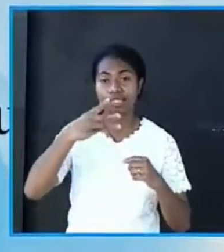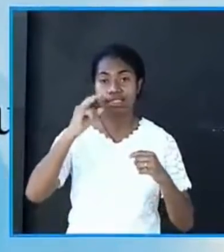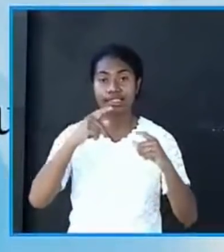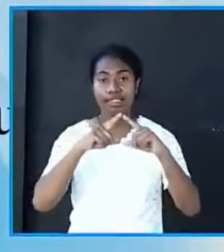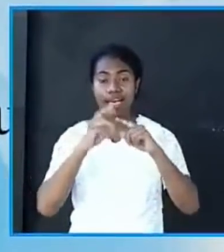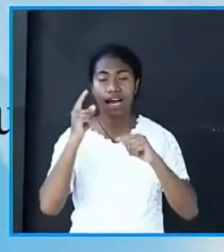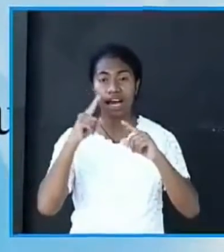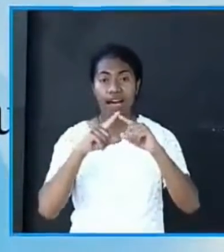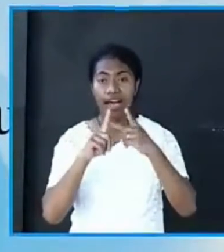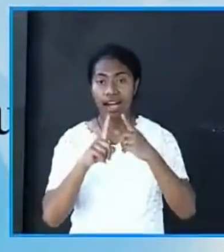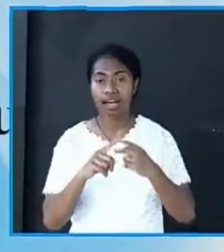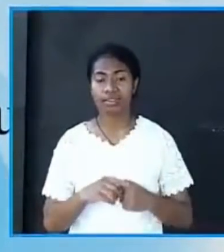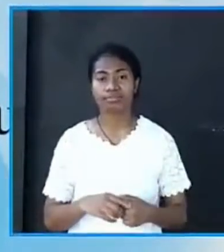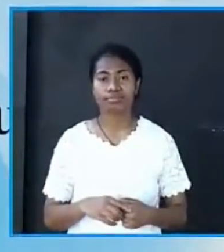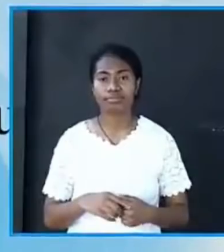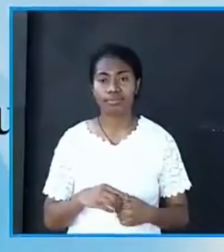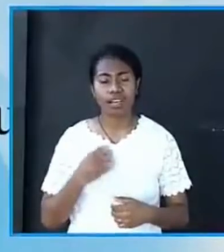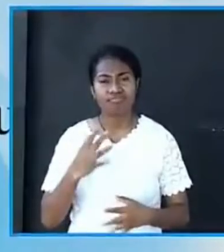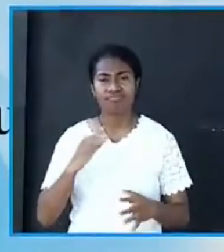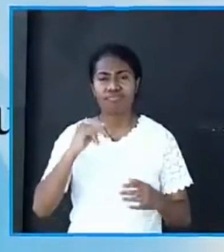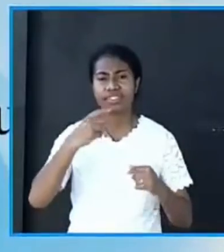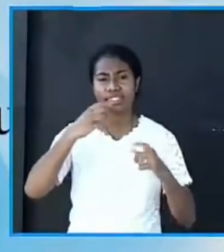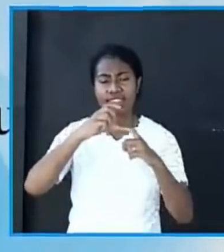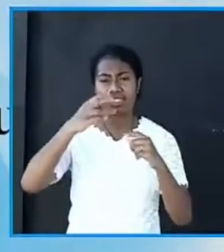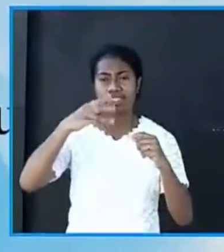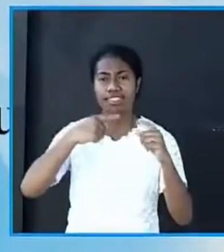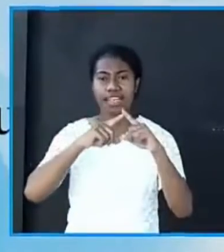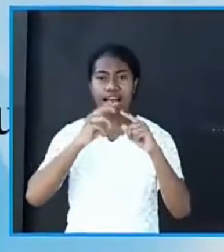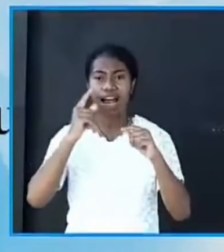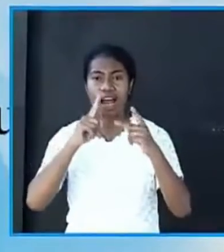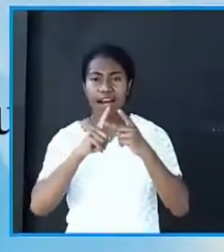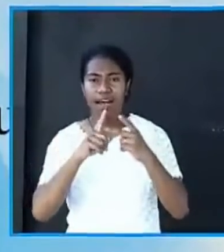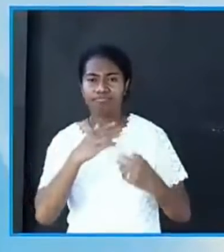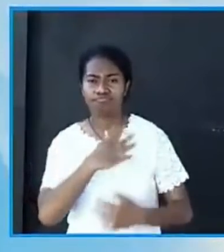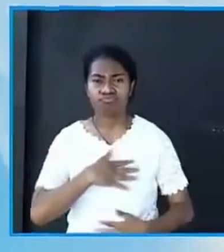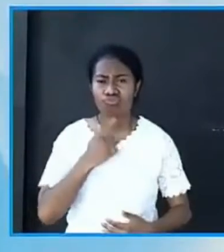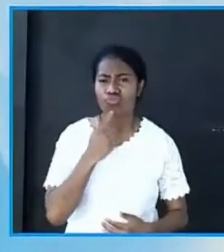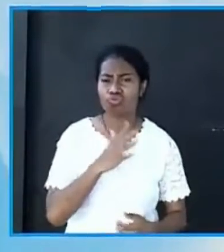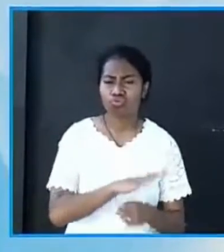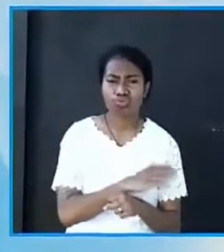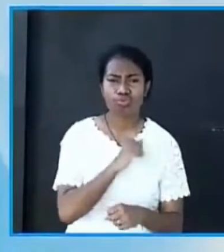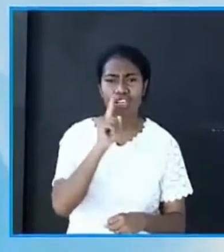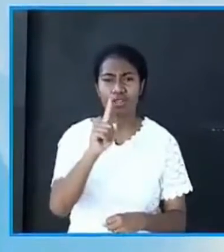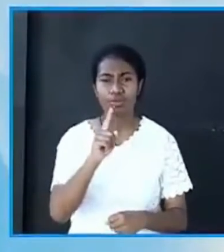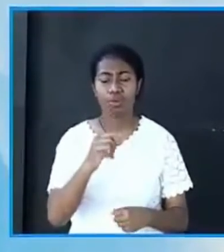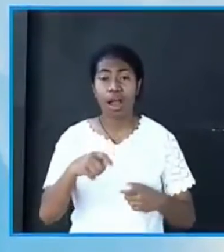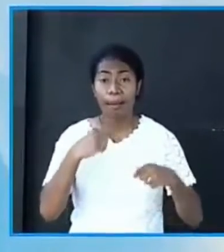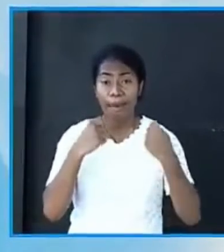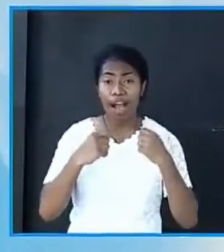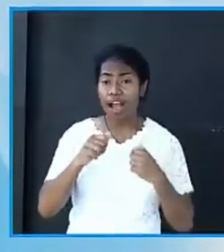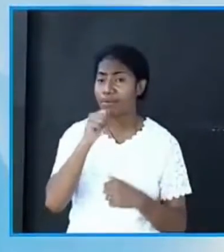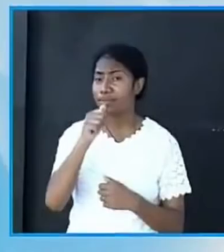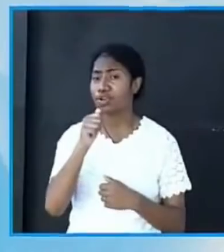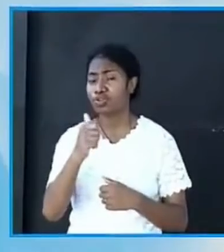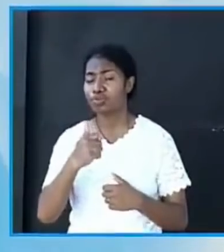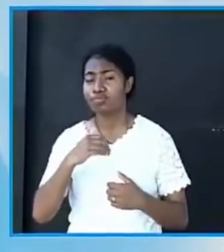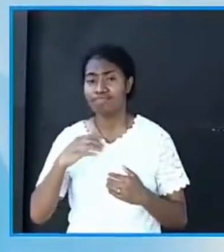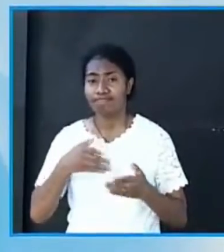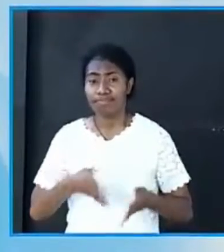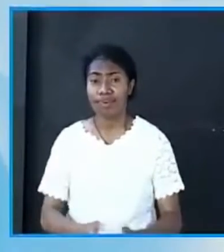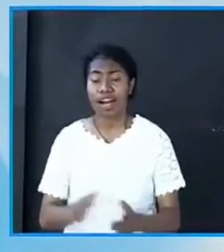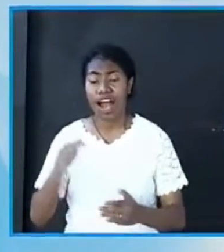sejarahnya sejarah binatang hanya satu makan tidur dewasa kawin beranak tua mati sementara manusia